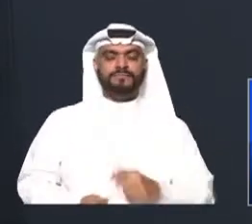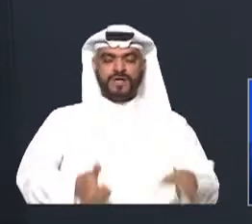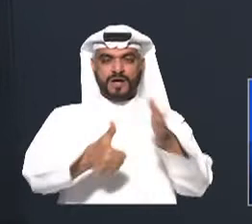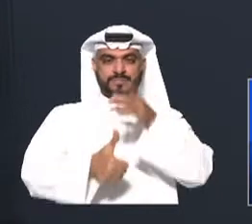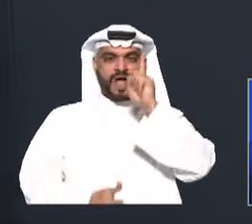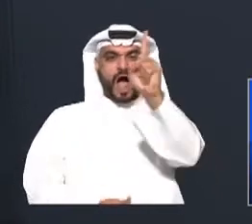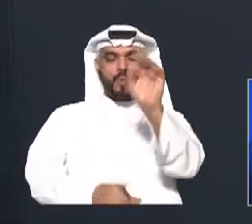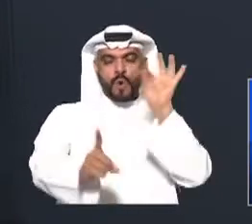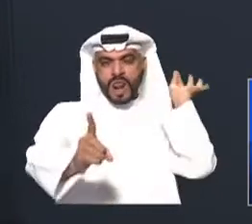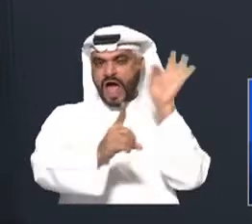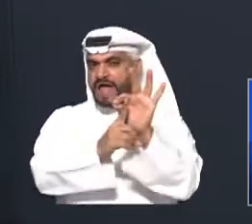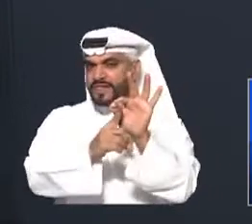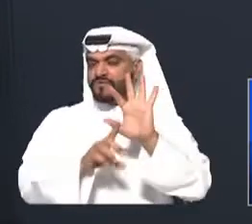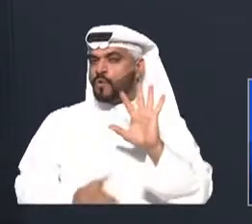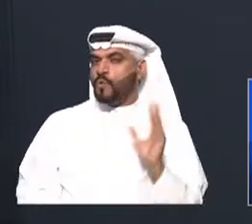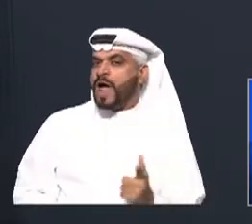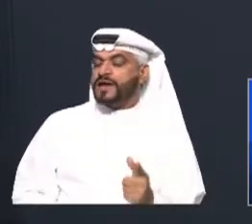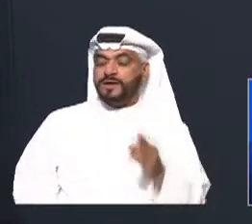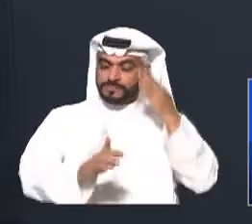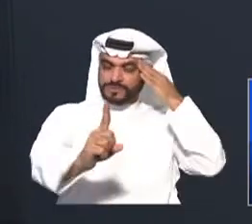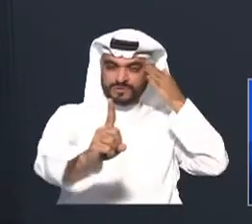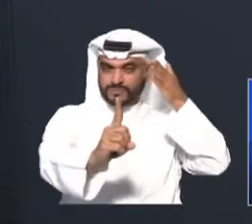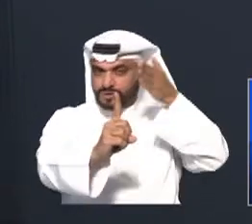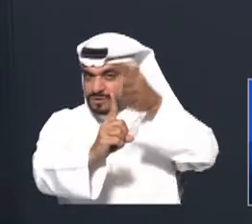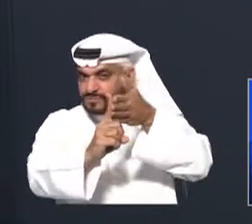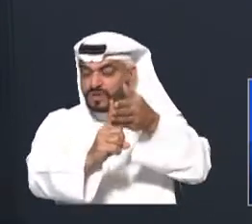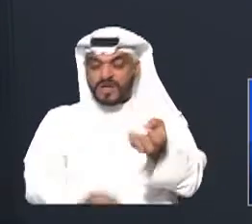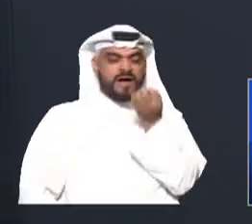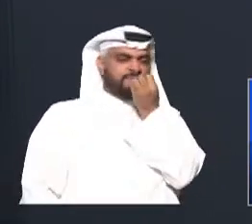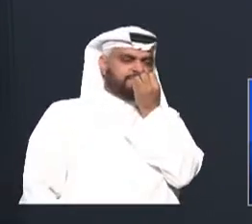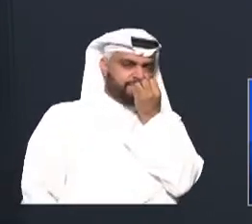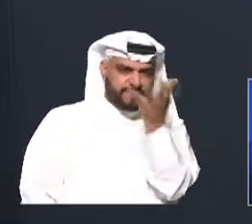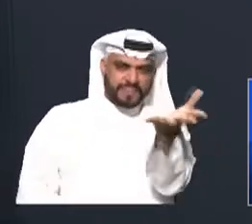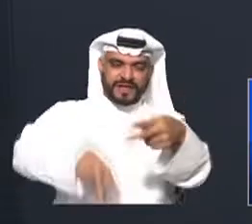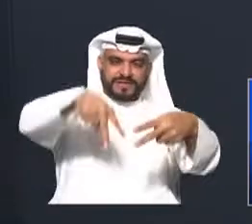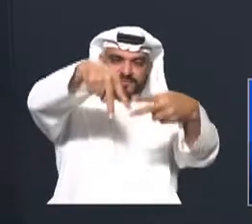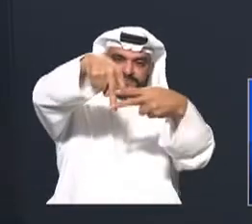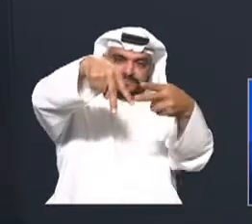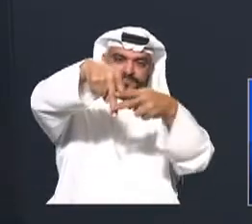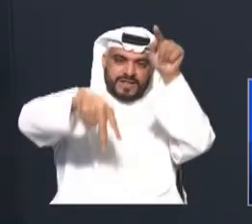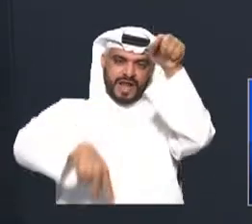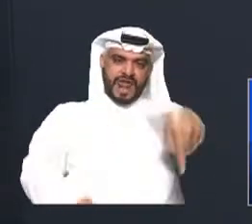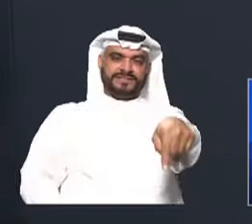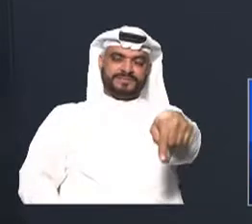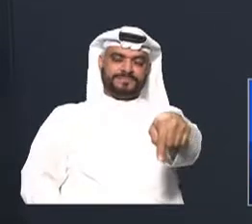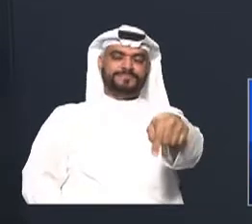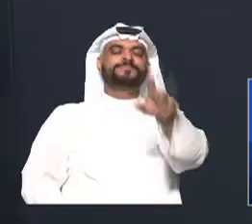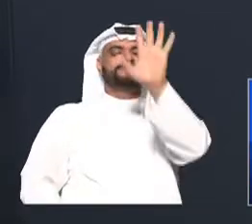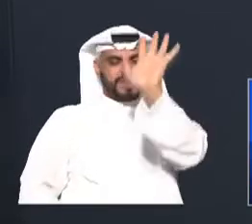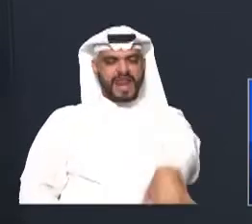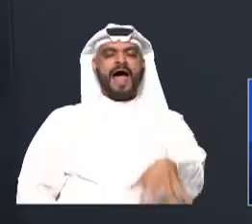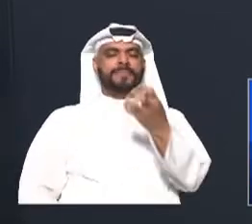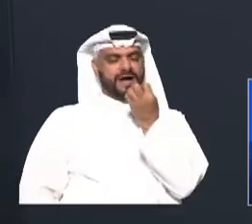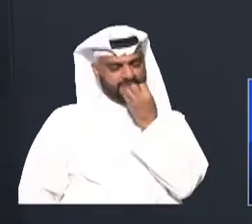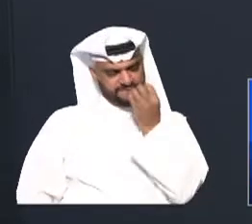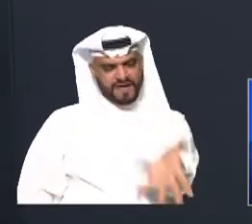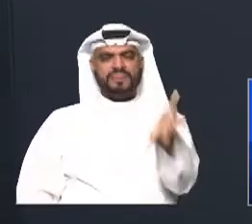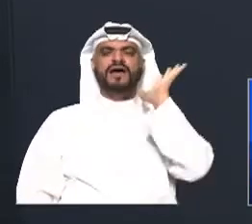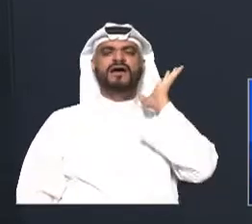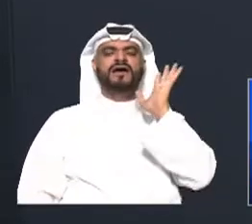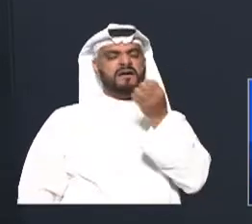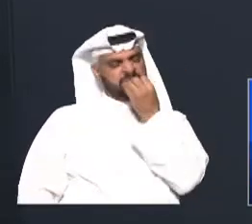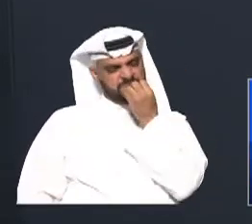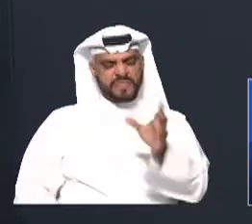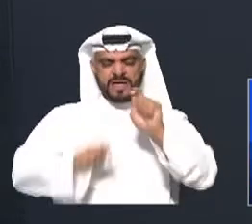هدف للتحرك يجب أن ينصب على فضح العدو. أقول فضحه لأنه برغم كل